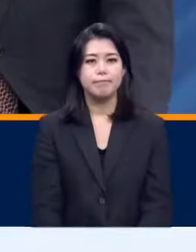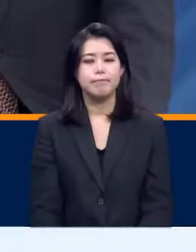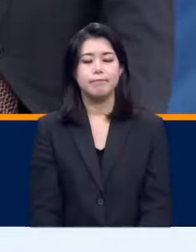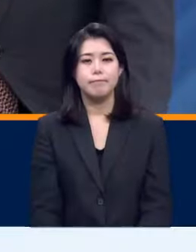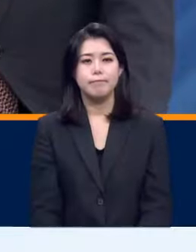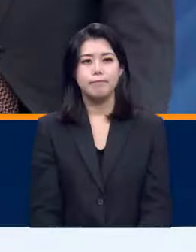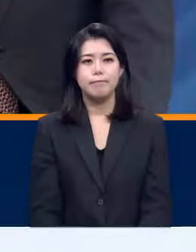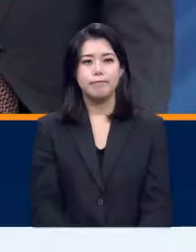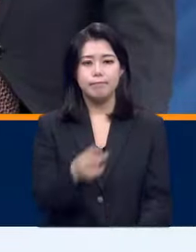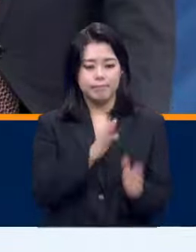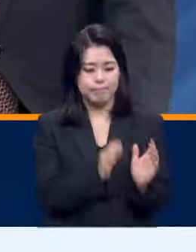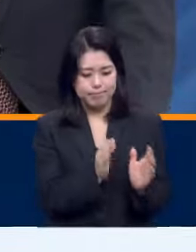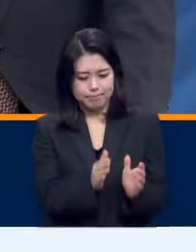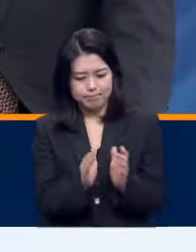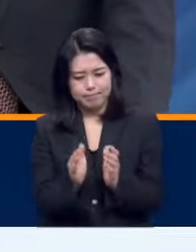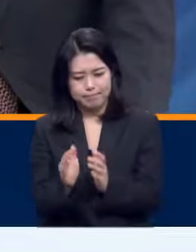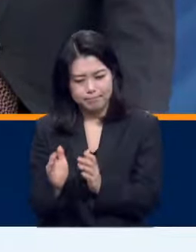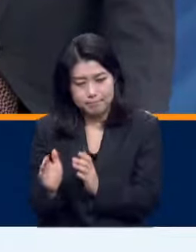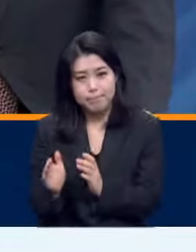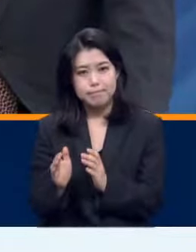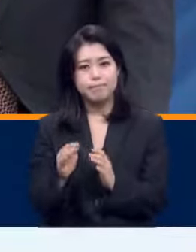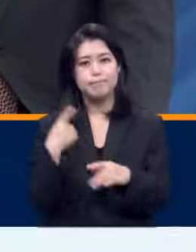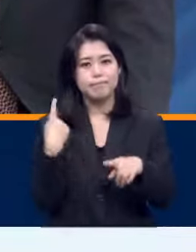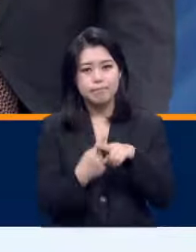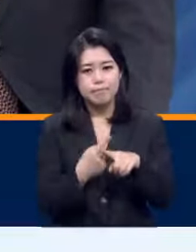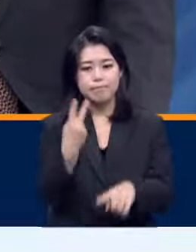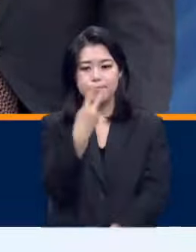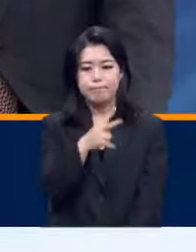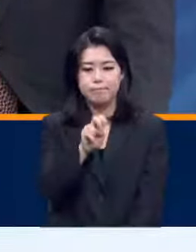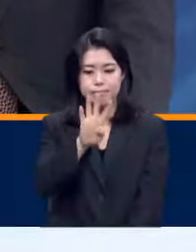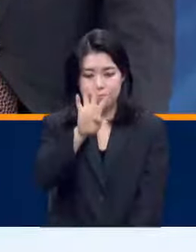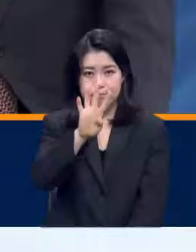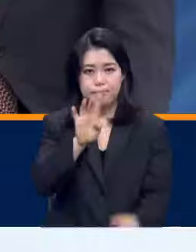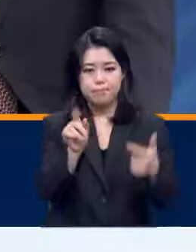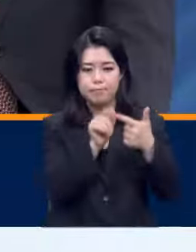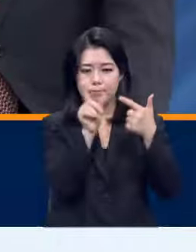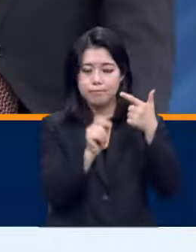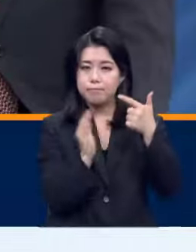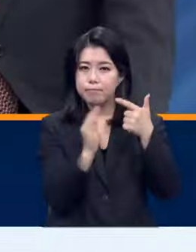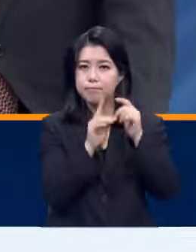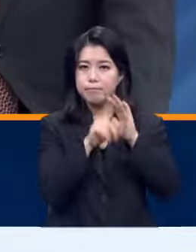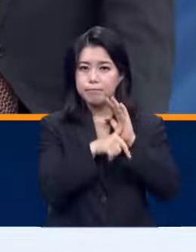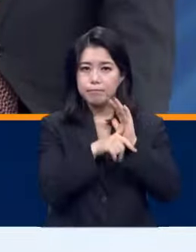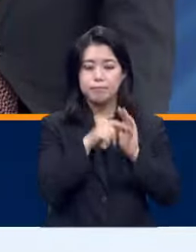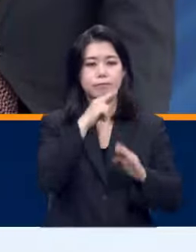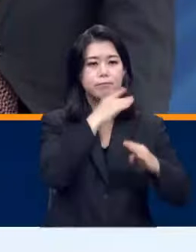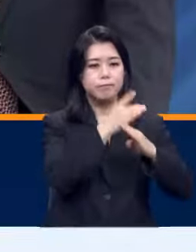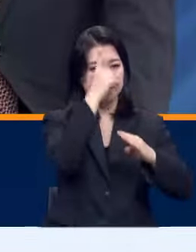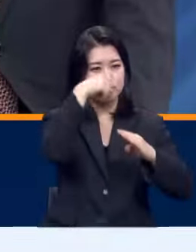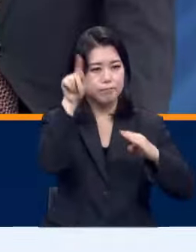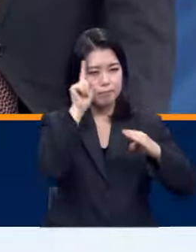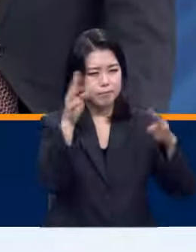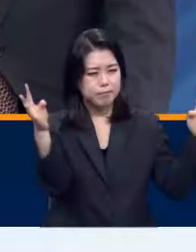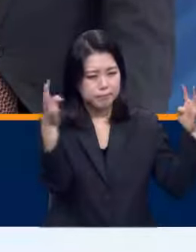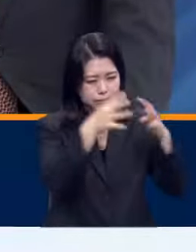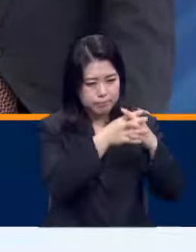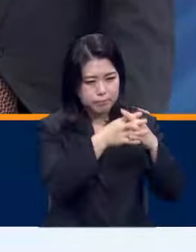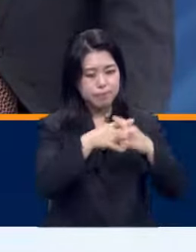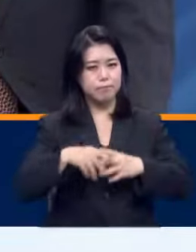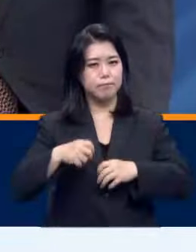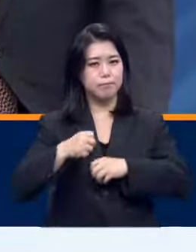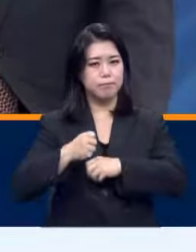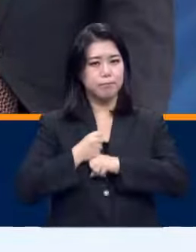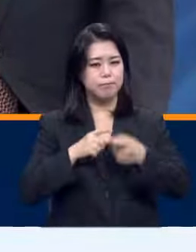거죠 그리고 준비를 차근차근 하다가 이제 2024년도 들어서 6월 달에 이제 북노 조약 아 거의 뭐 군사동맹에